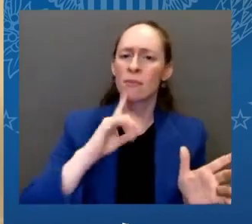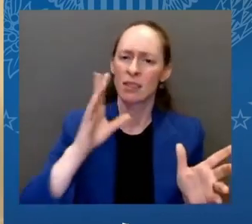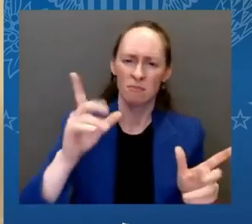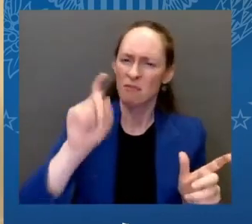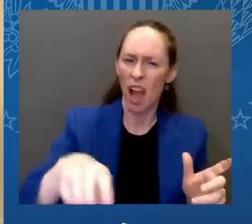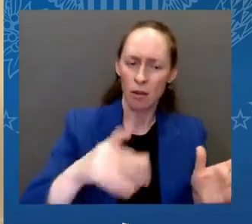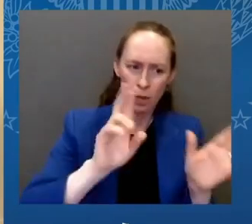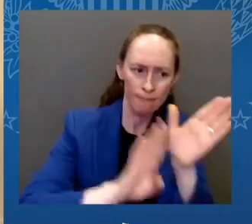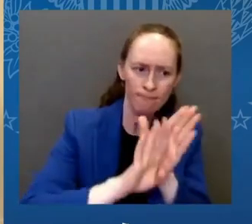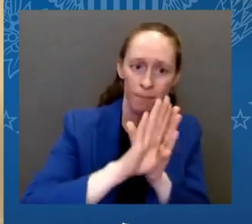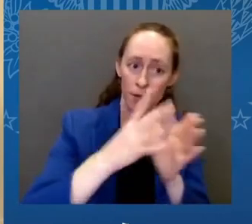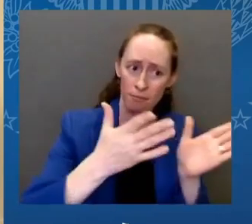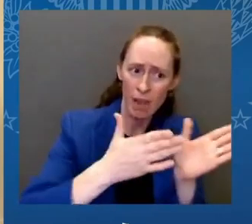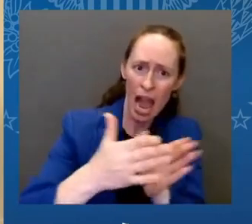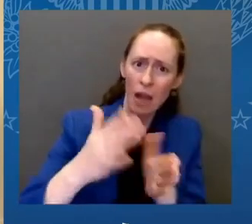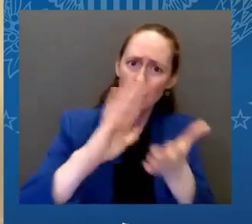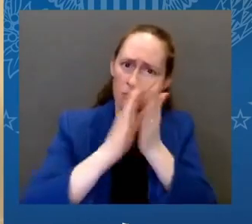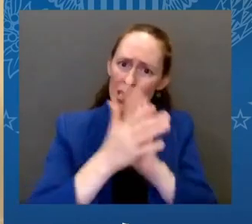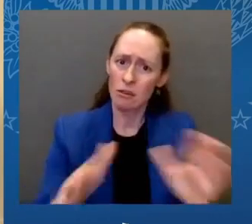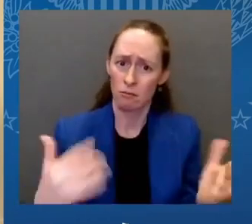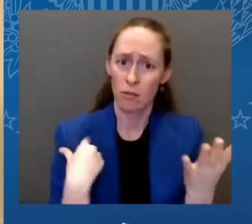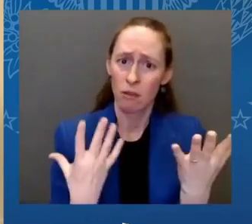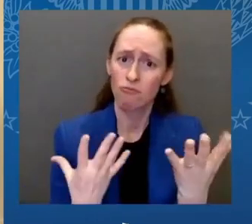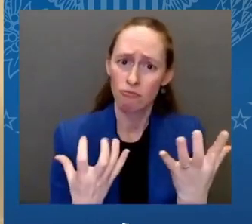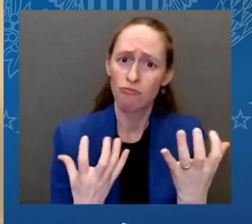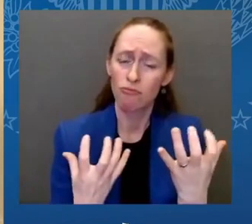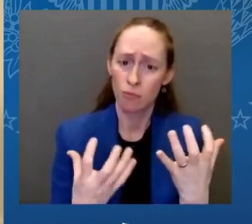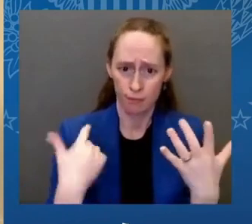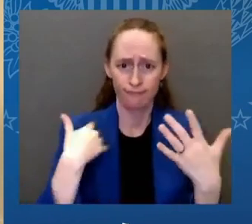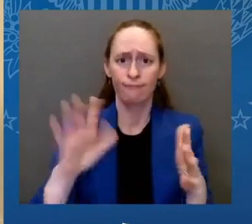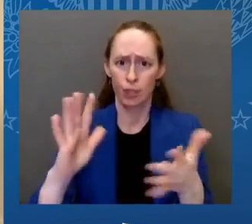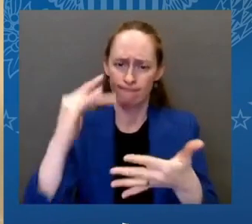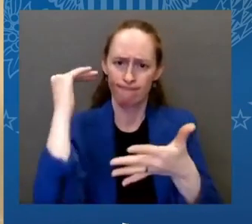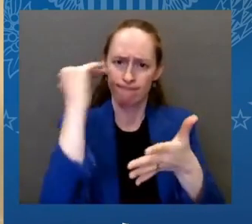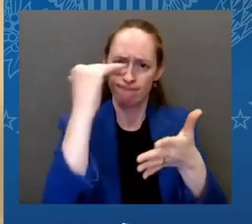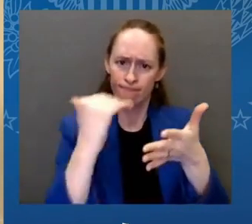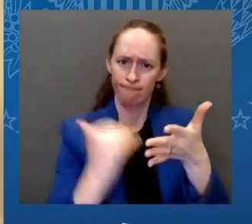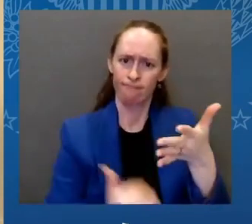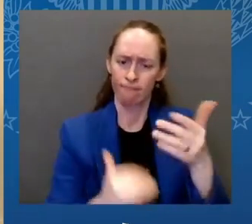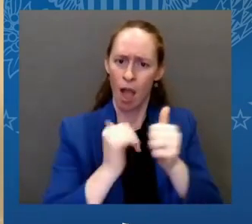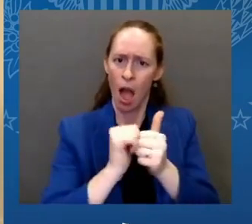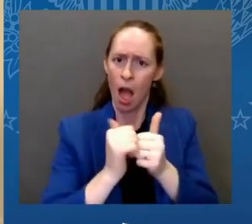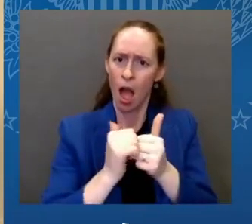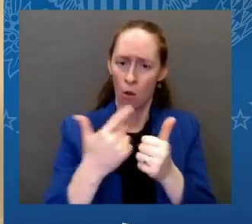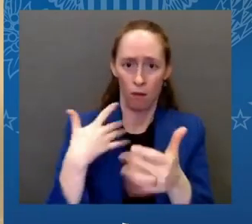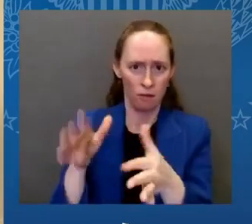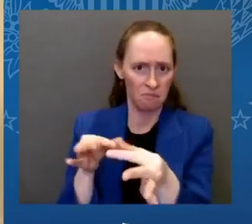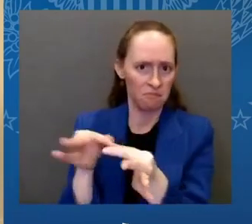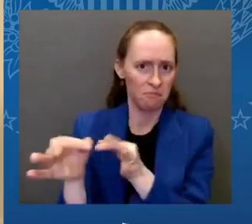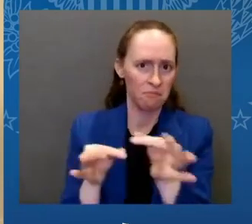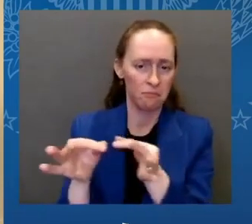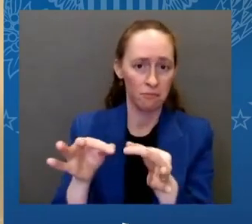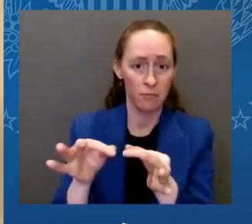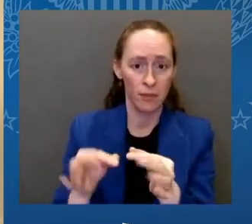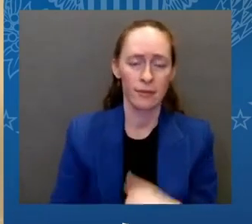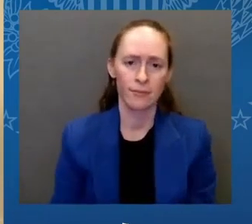Ми пропонуємо Global Peace Formula Summit, і я вдячний нашим американським союзникам за те, що вони нас чують